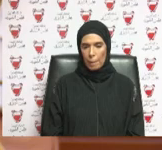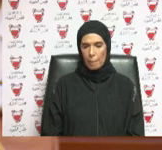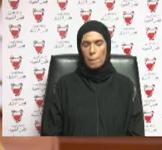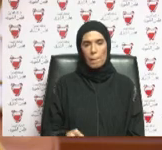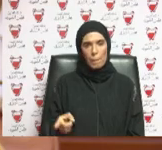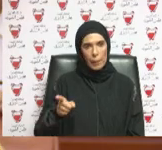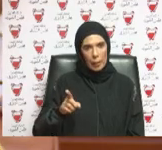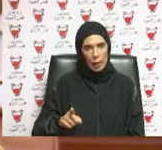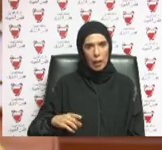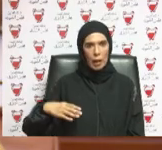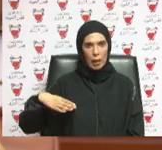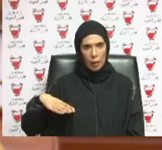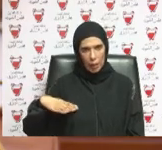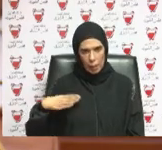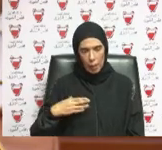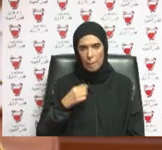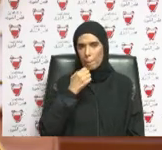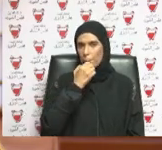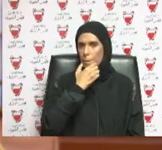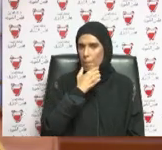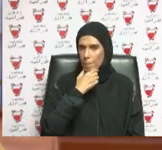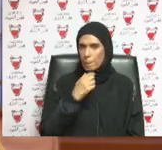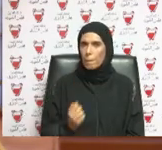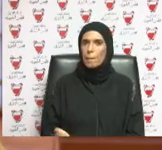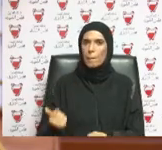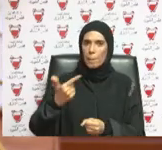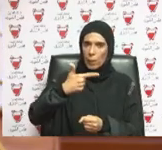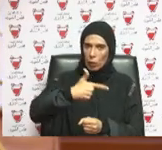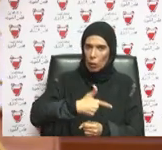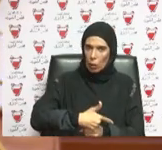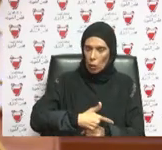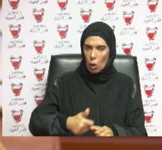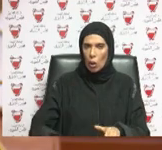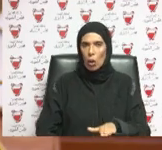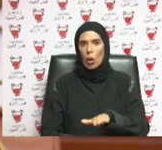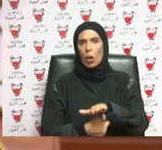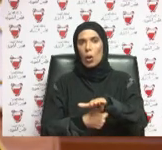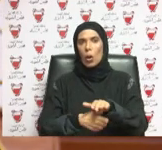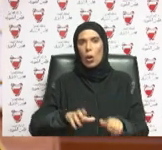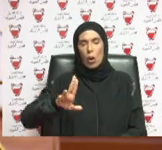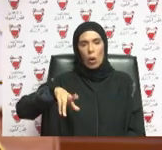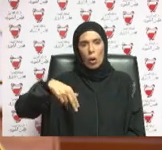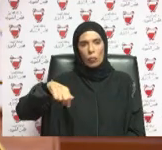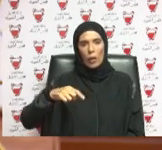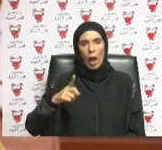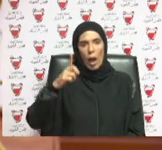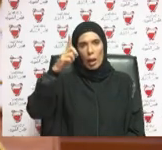ولصاحب السمو الملكي الأمير سلمان بن حمد آل خليفة ولي